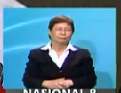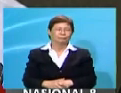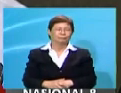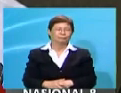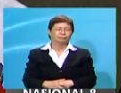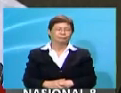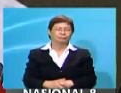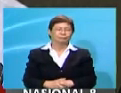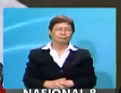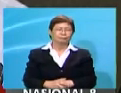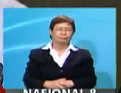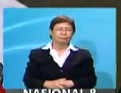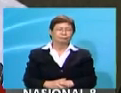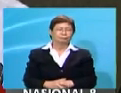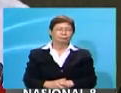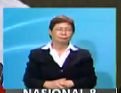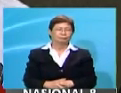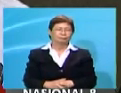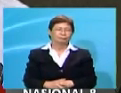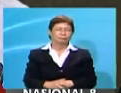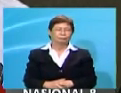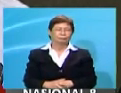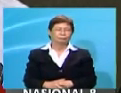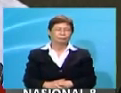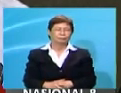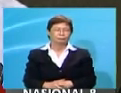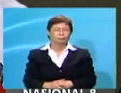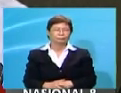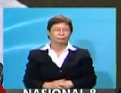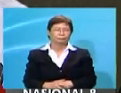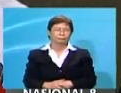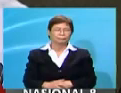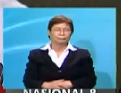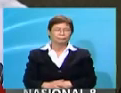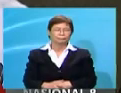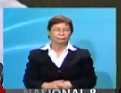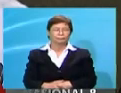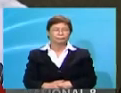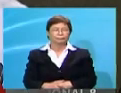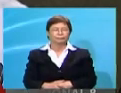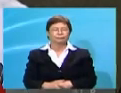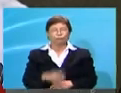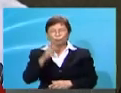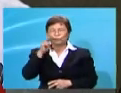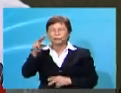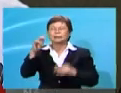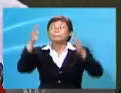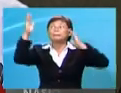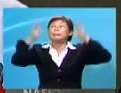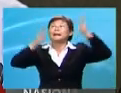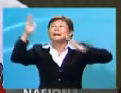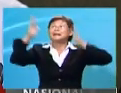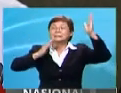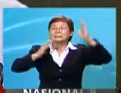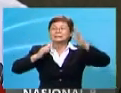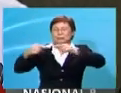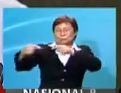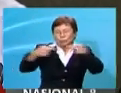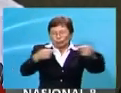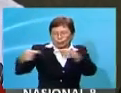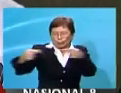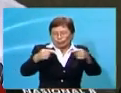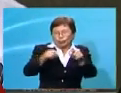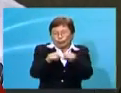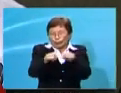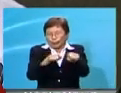is affordable and it is meaningful for us to see malaysians competing at International level